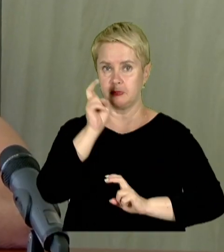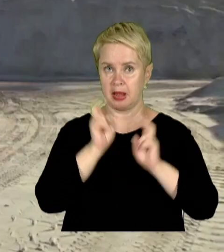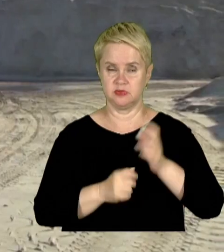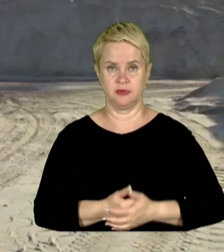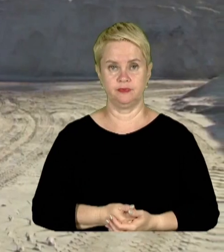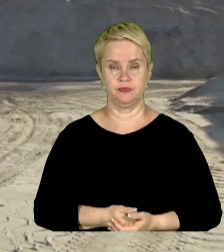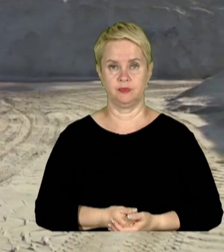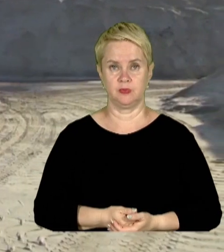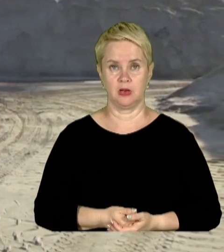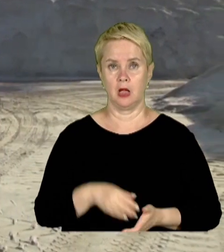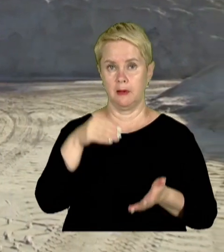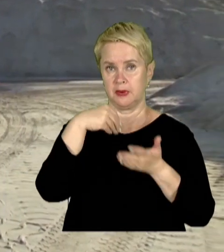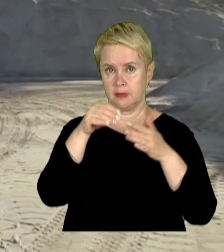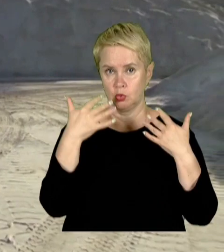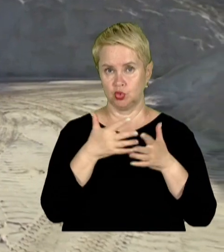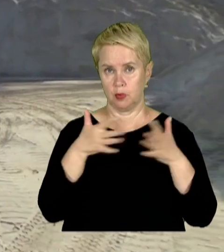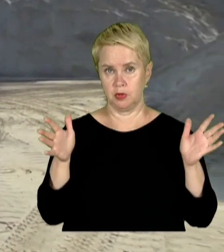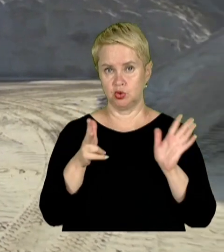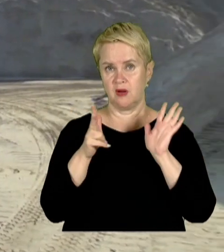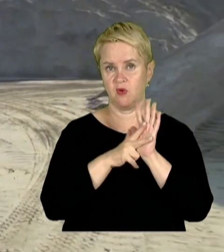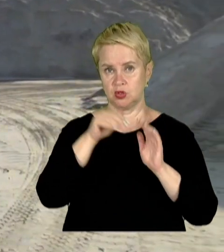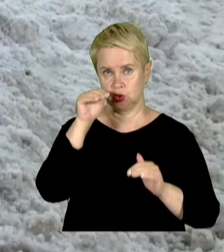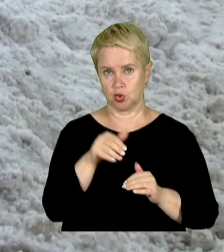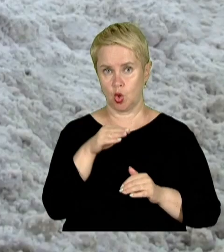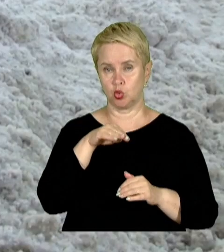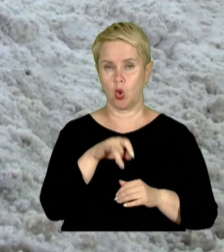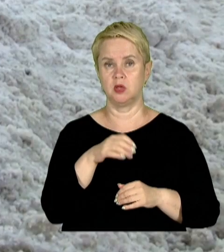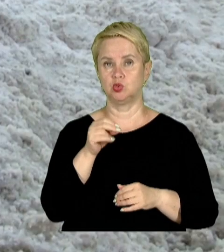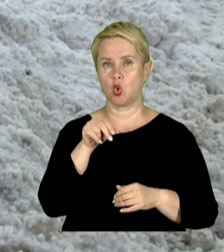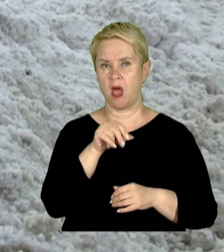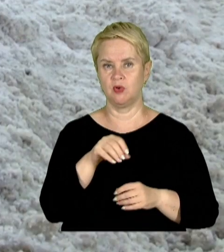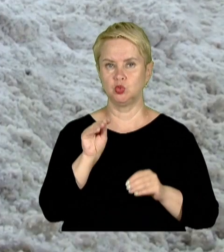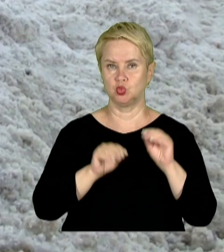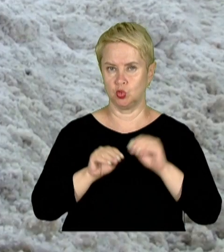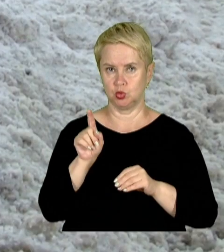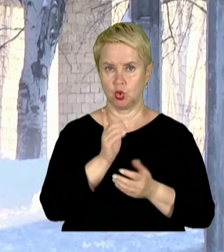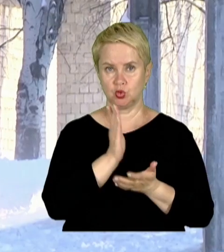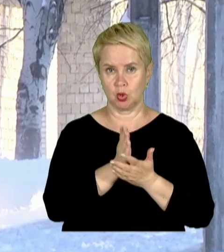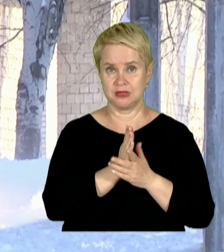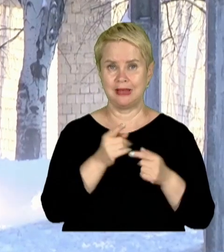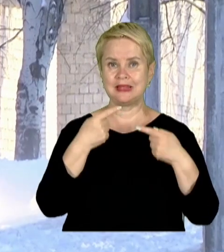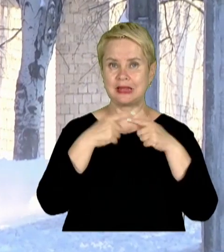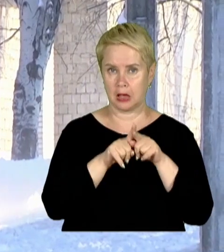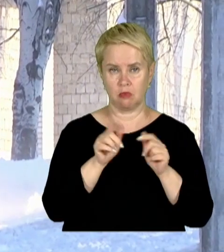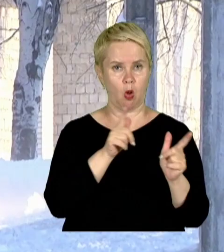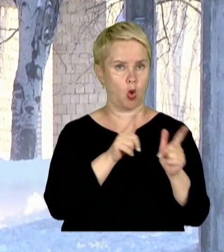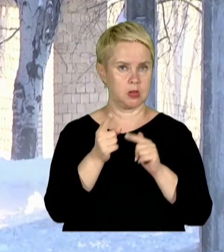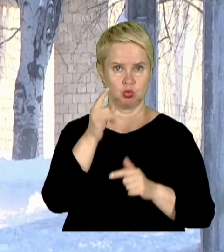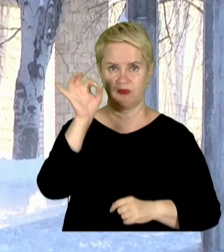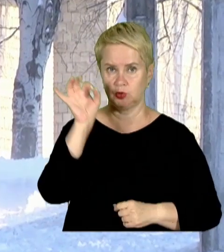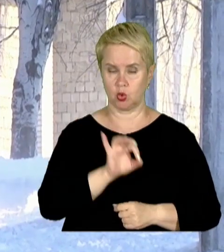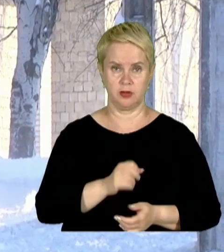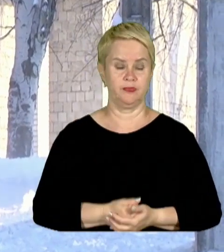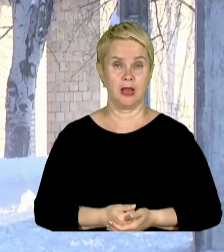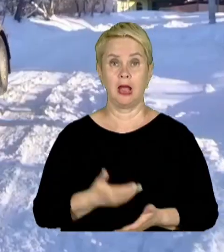підприємства. Придбало вже більш ніж 8 тисяч тонн піщано-сольової суміші. Що стосується техніки, то вона готова на